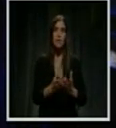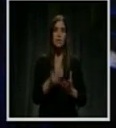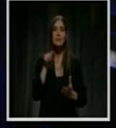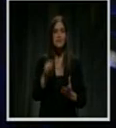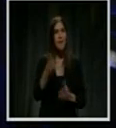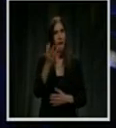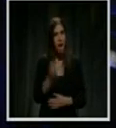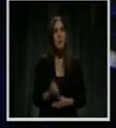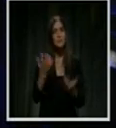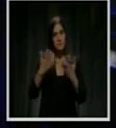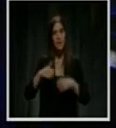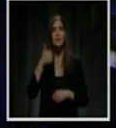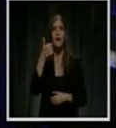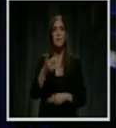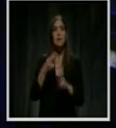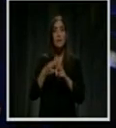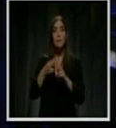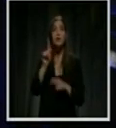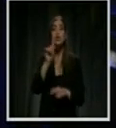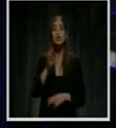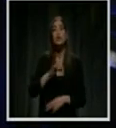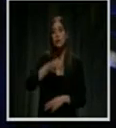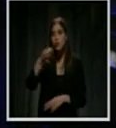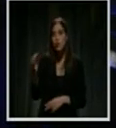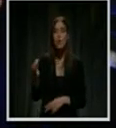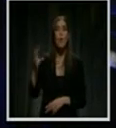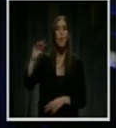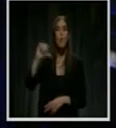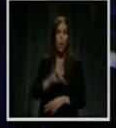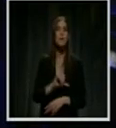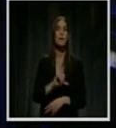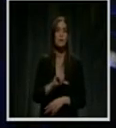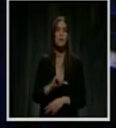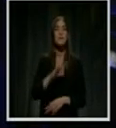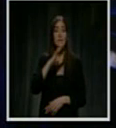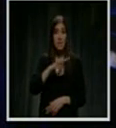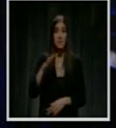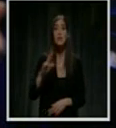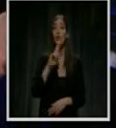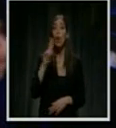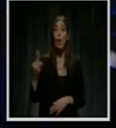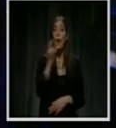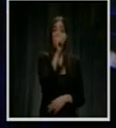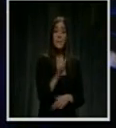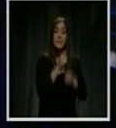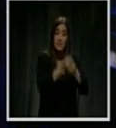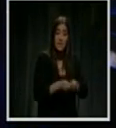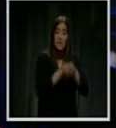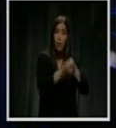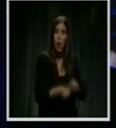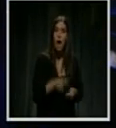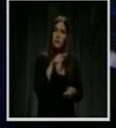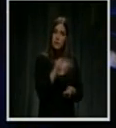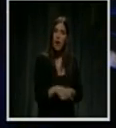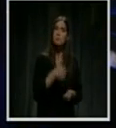qegħdin noħolqu il-kunċett ta' New Water li minnu tant qegħdin jibbenefikaw il-bdiewa tagħna u s-settur agrikolu.